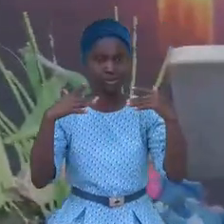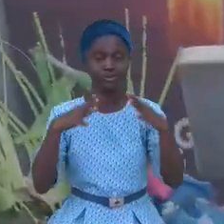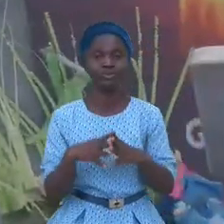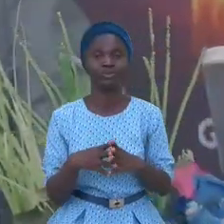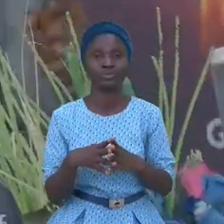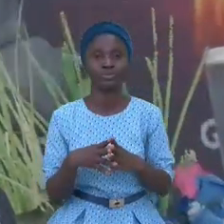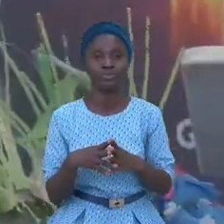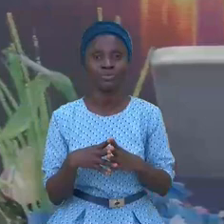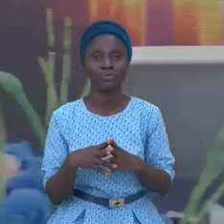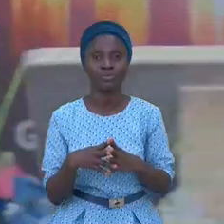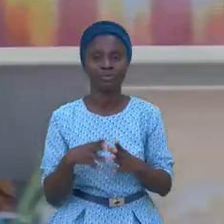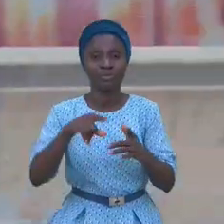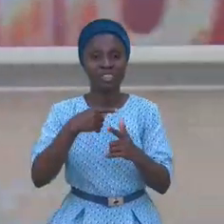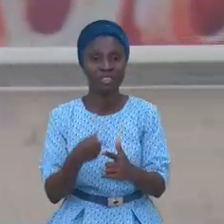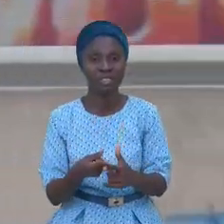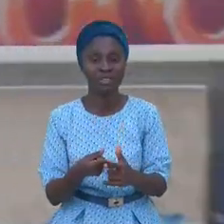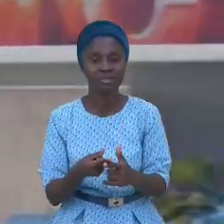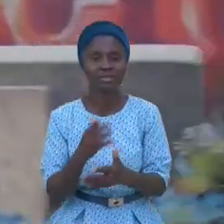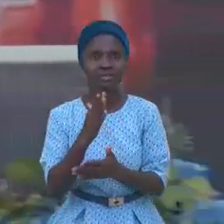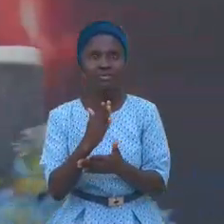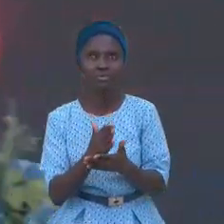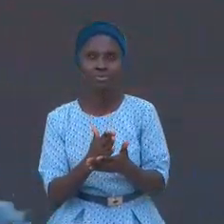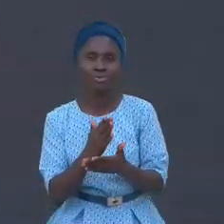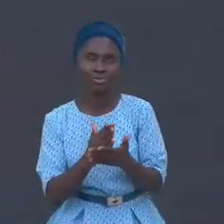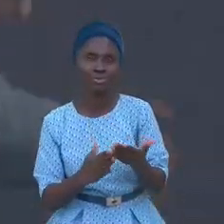neige. Quelque chose est arrivé.